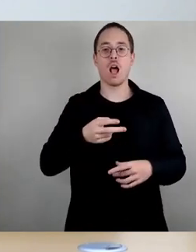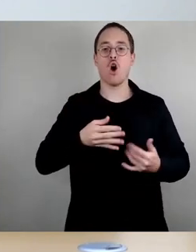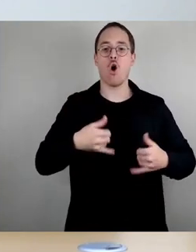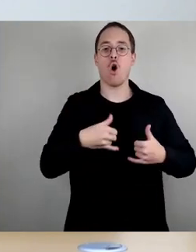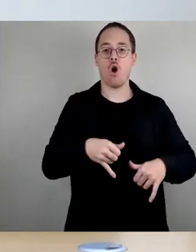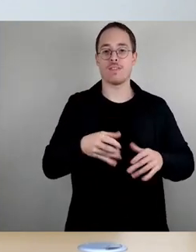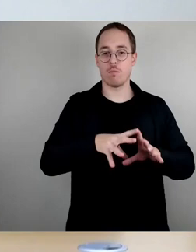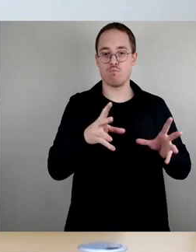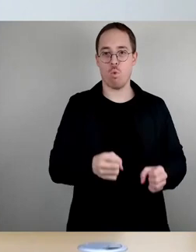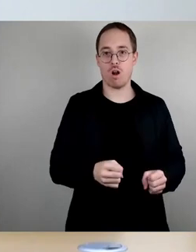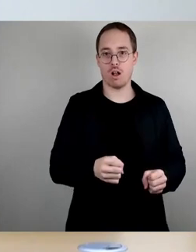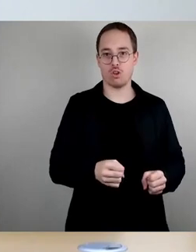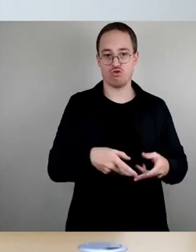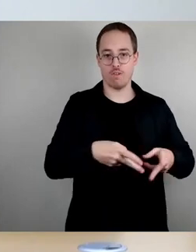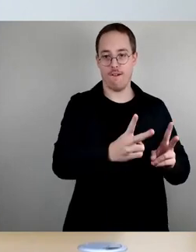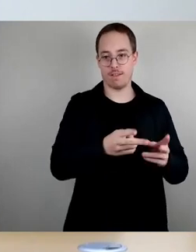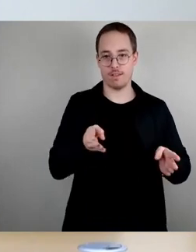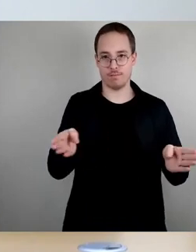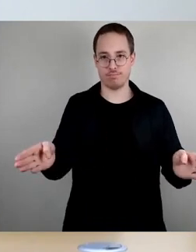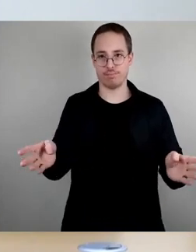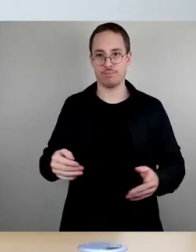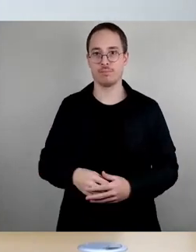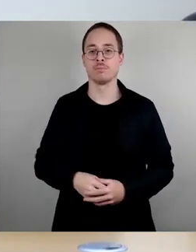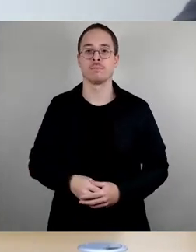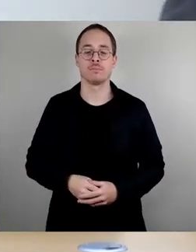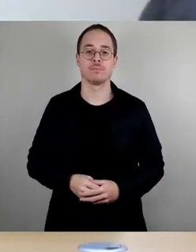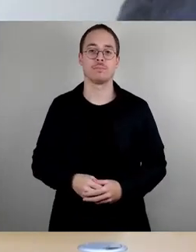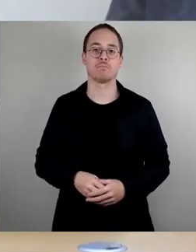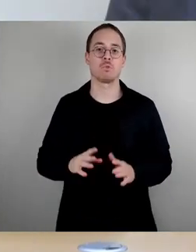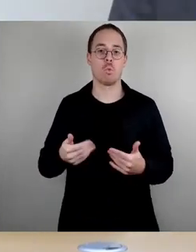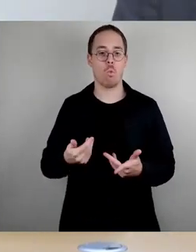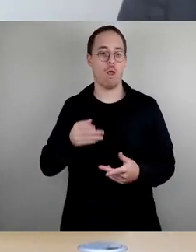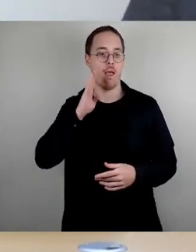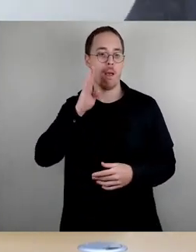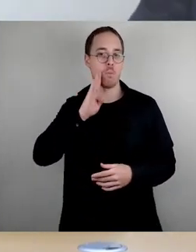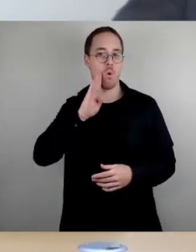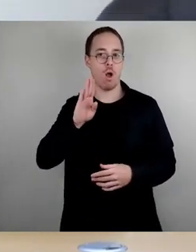Herr Bürgermeister Kühn würde die Vorlage einbringen. Dann haben wir drei